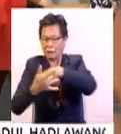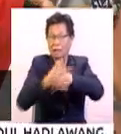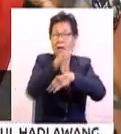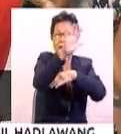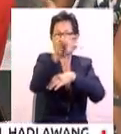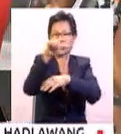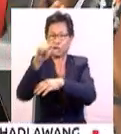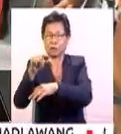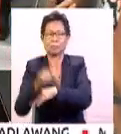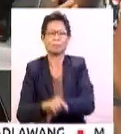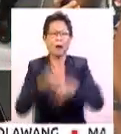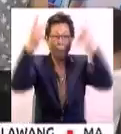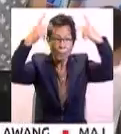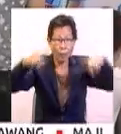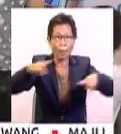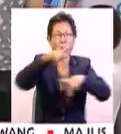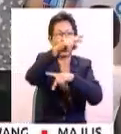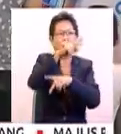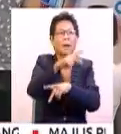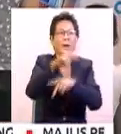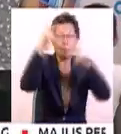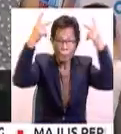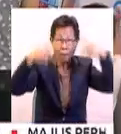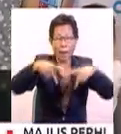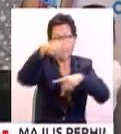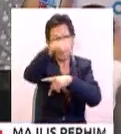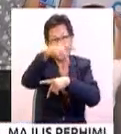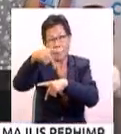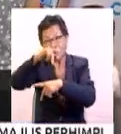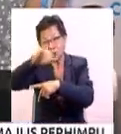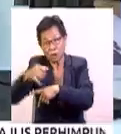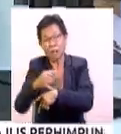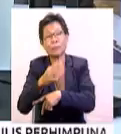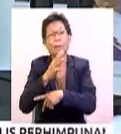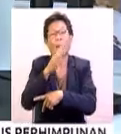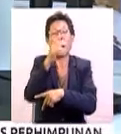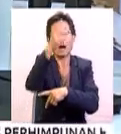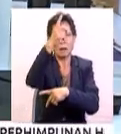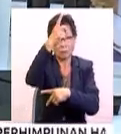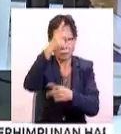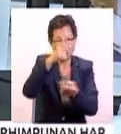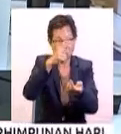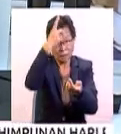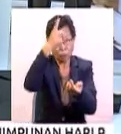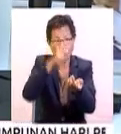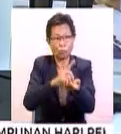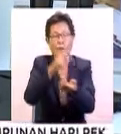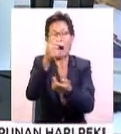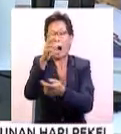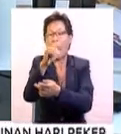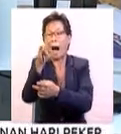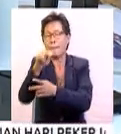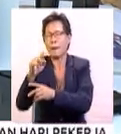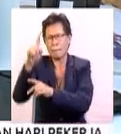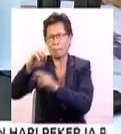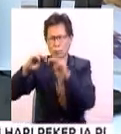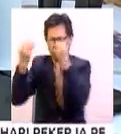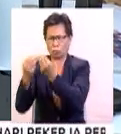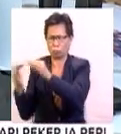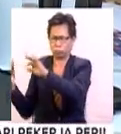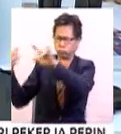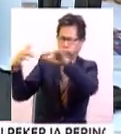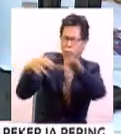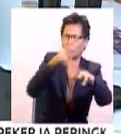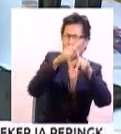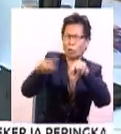5G. Menurut Presiden Perbadanan Putrajaya, Datuk Dr. Aminuddin Hassim, pertunjukan ini perlu dikunjungi oleh masyarakat sekitar